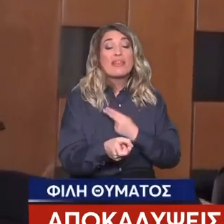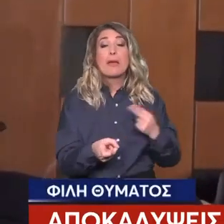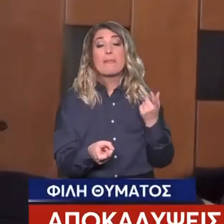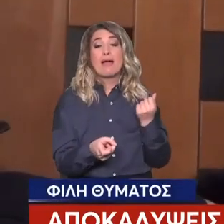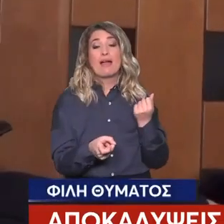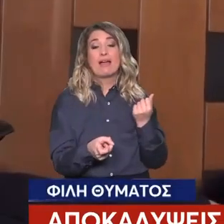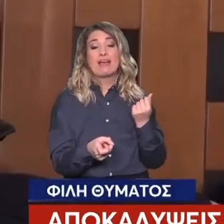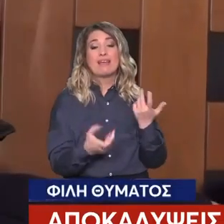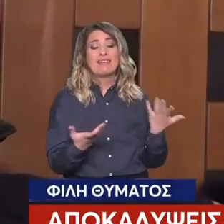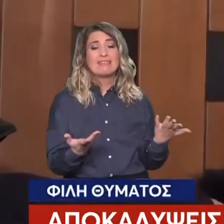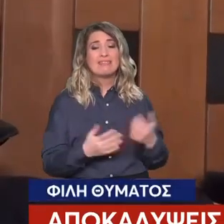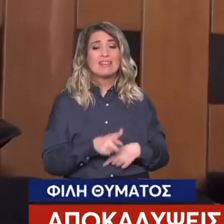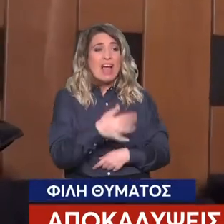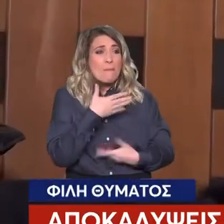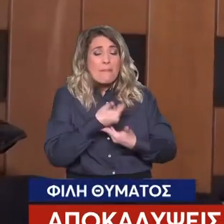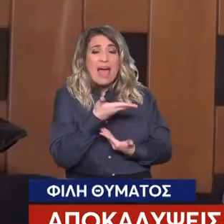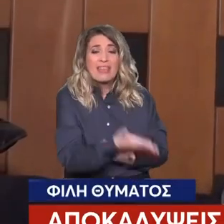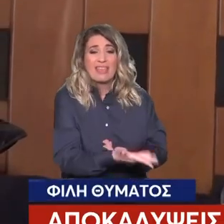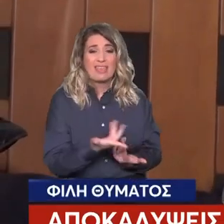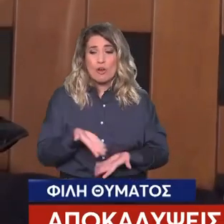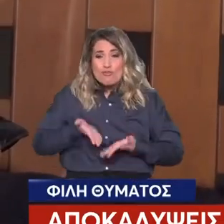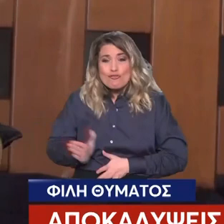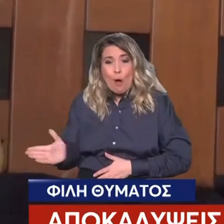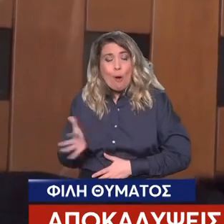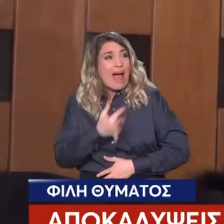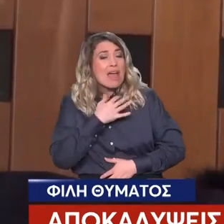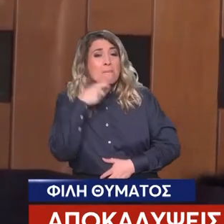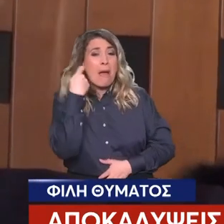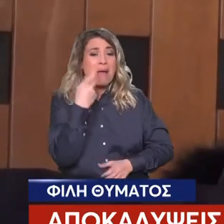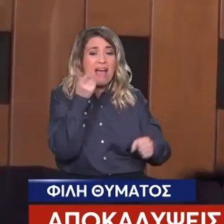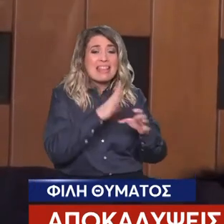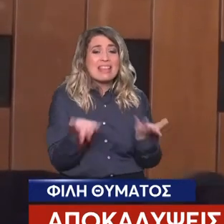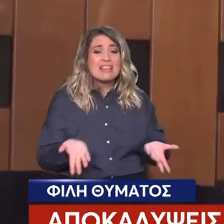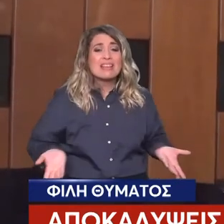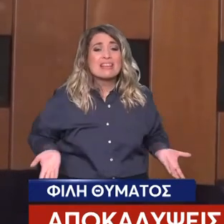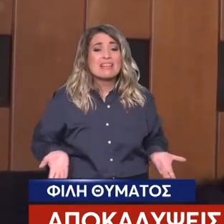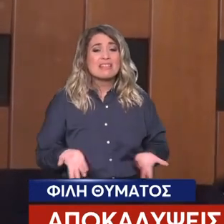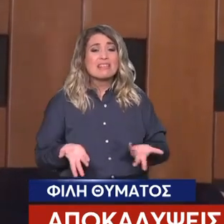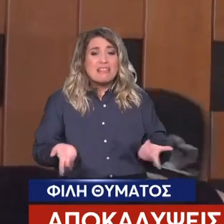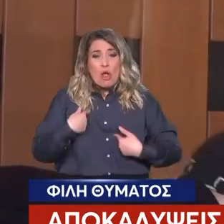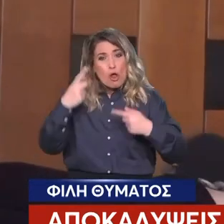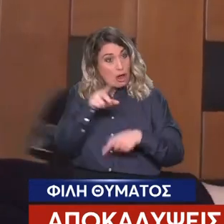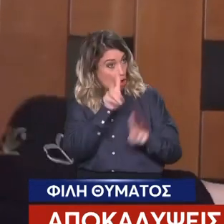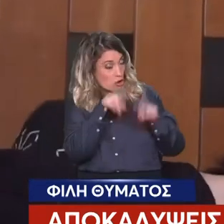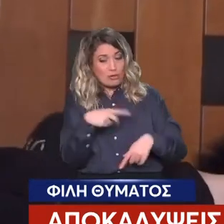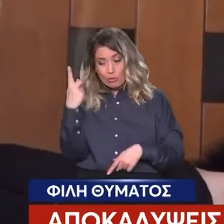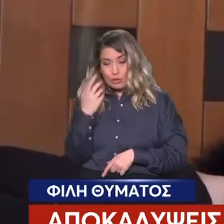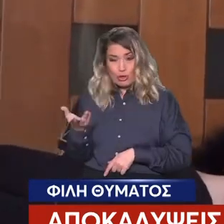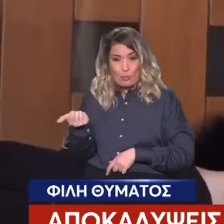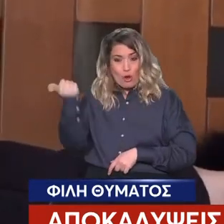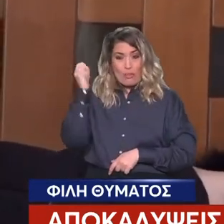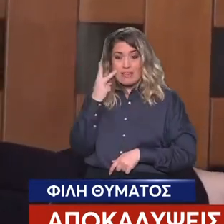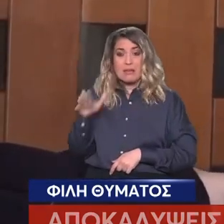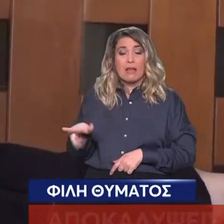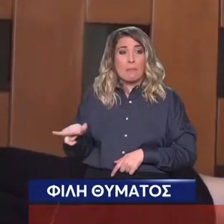τους. Όπως και η κόρη της έχει ανάγκη τη μάνα της. Το να το συλληπιθώ. Φυσικά και το ξέρω το παιδί. Και μάλιστα το είδα προχθές.